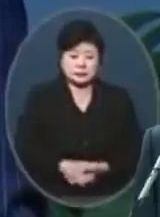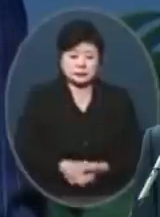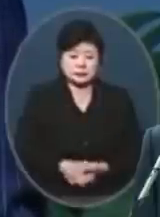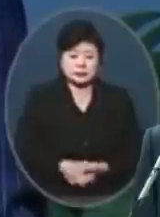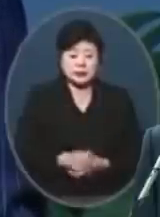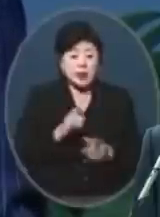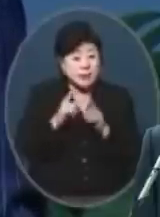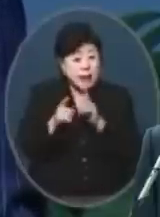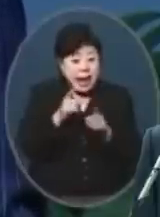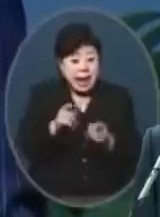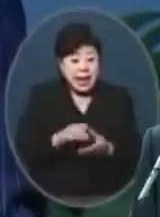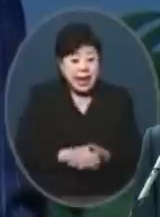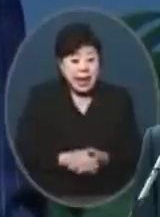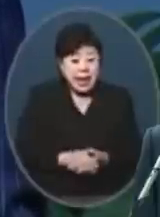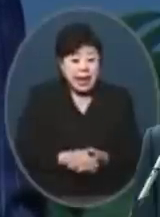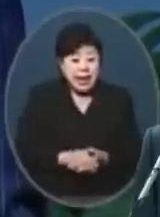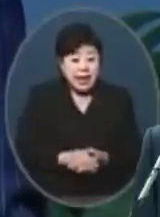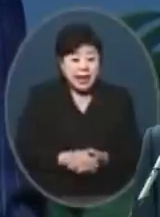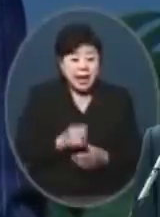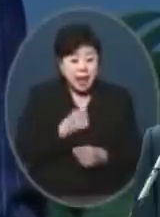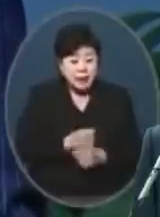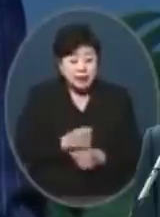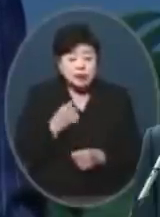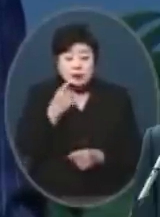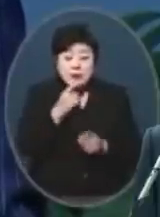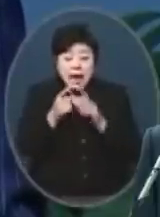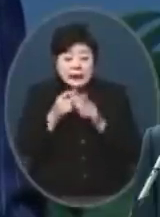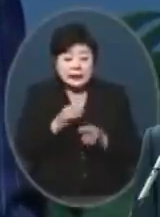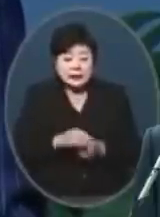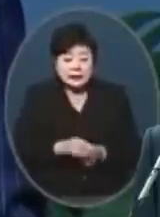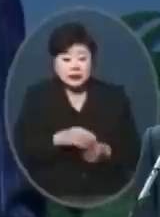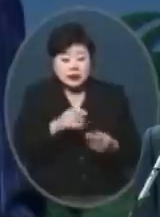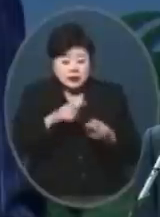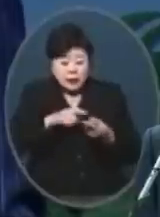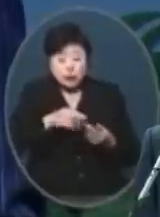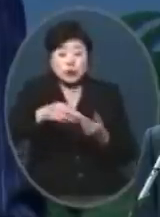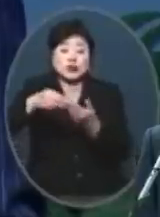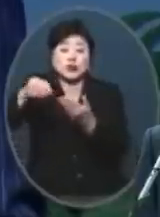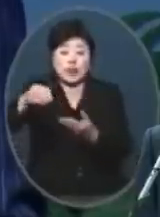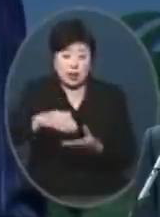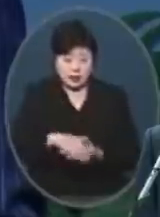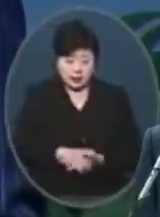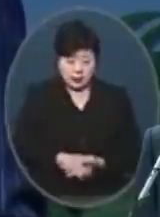그 말을 하면 그 말이 여러분을 그렇게 이끌어가는 것입니다.